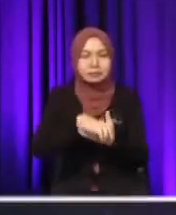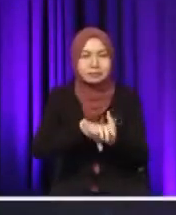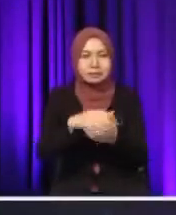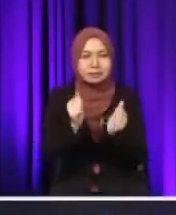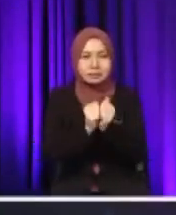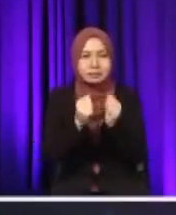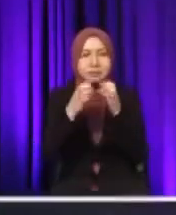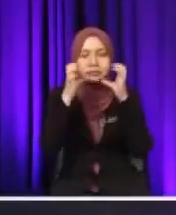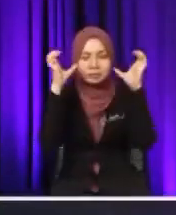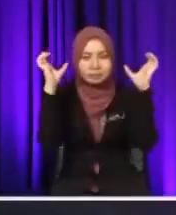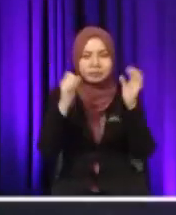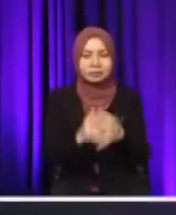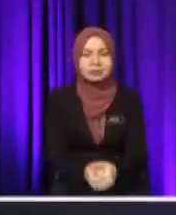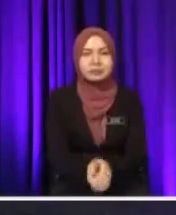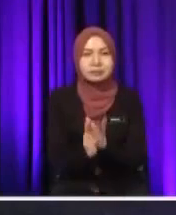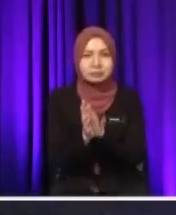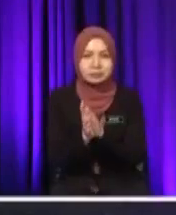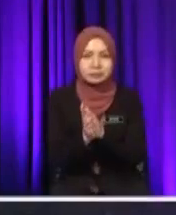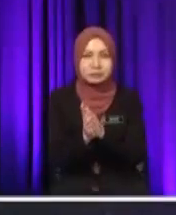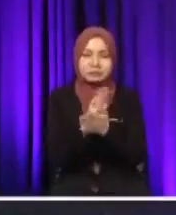prestasi murid-murid untuk aktiviti ini?